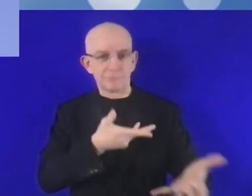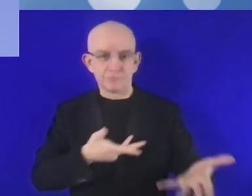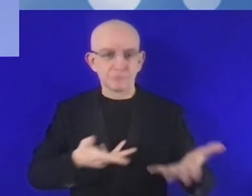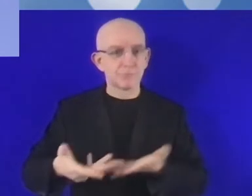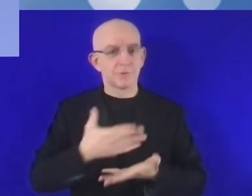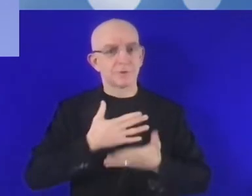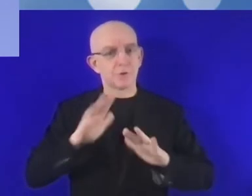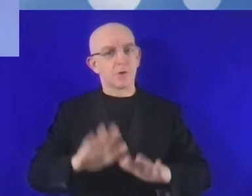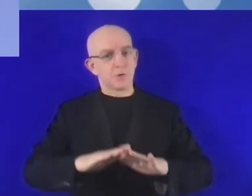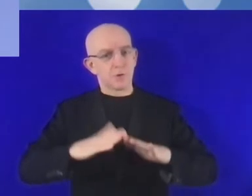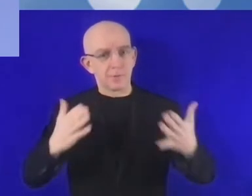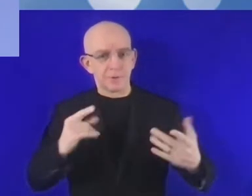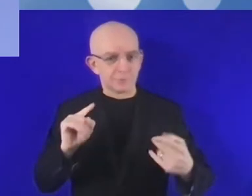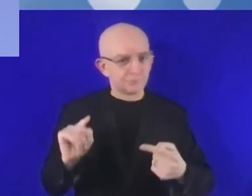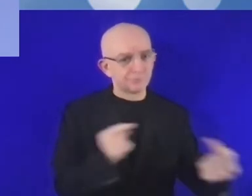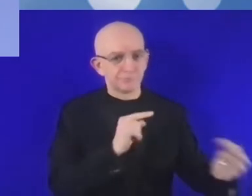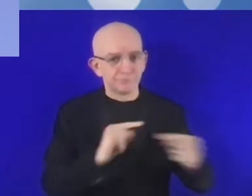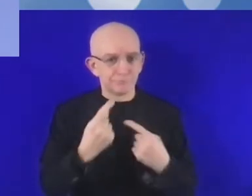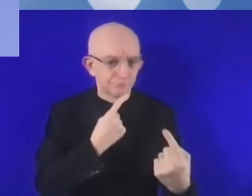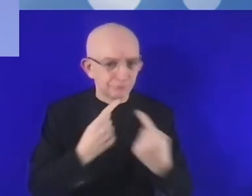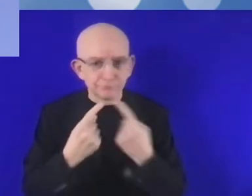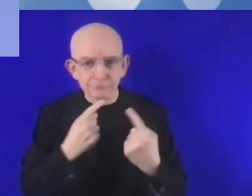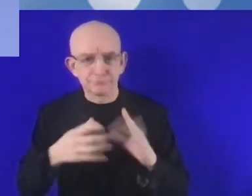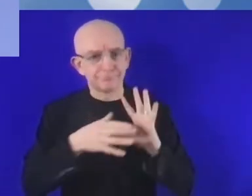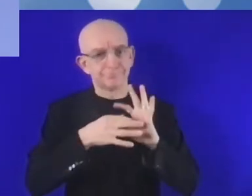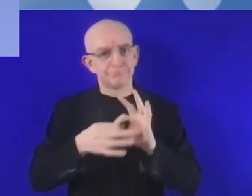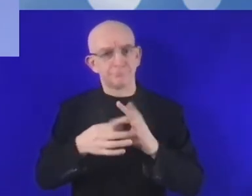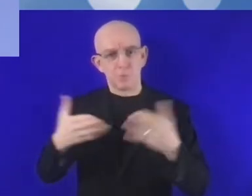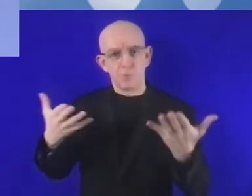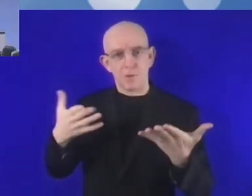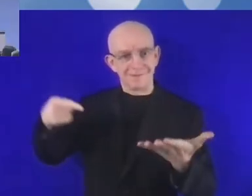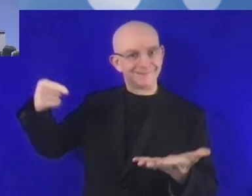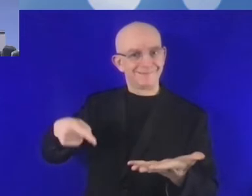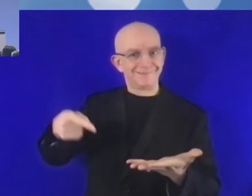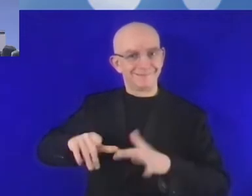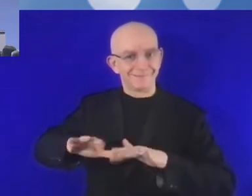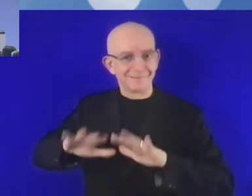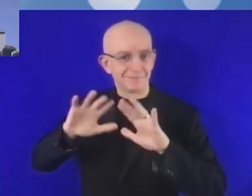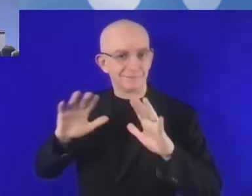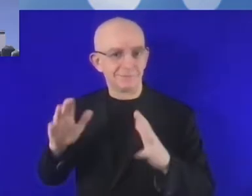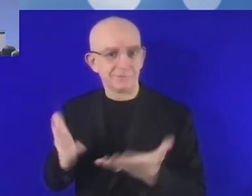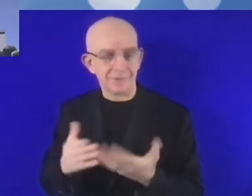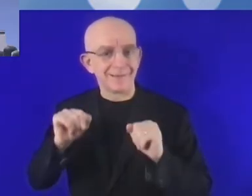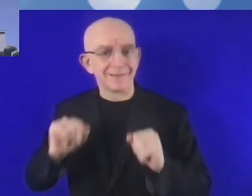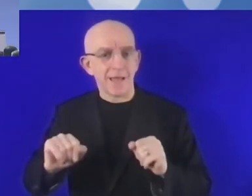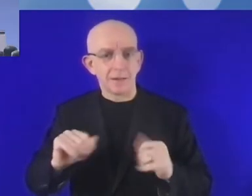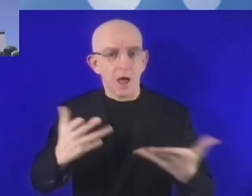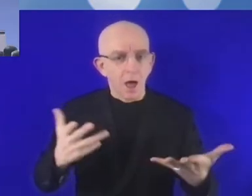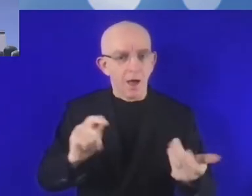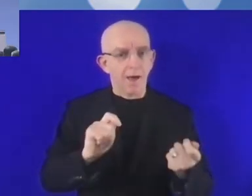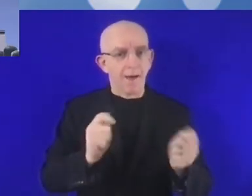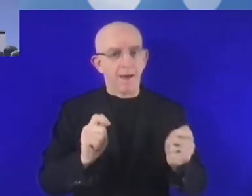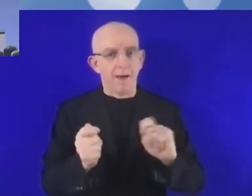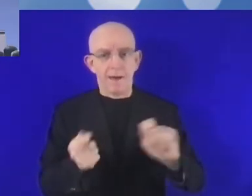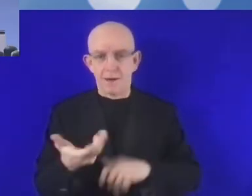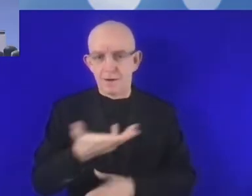لتبادل الآراء وتبادل التجارب حول مستقبل الإنترنت، ونستطيع